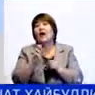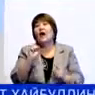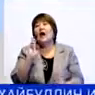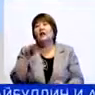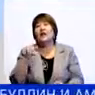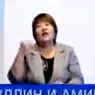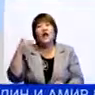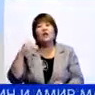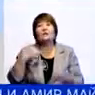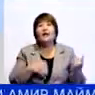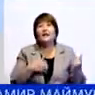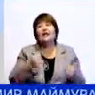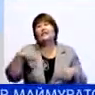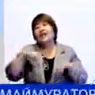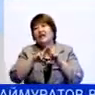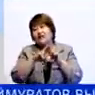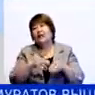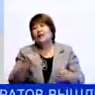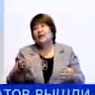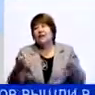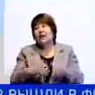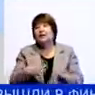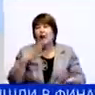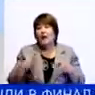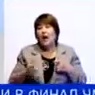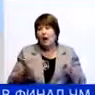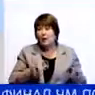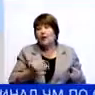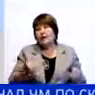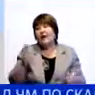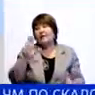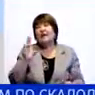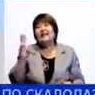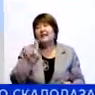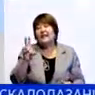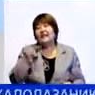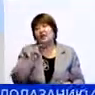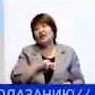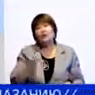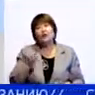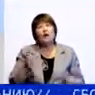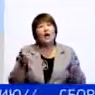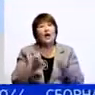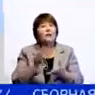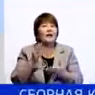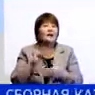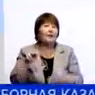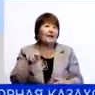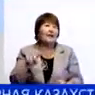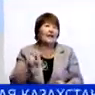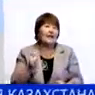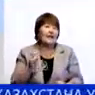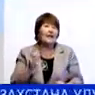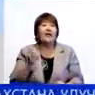ахтубе рта разом и остальной сейчас команда усиленно готовится владимир никитенко работать чтобы команда осталась премьер-лиги в